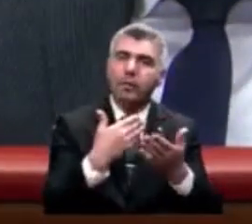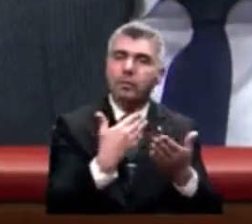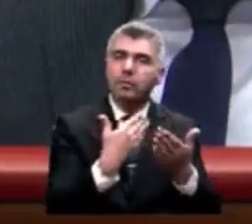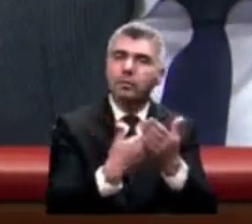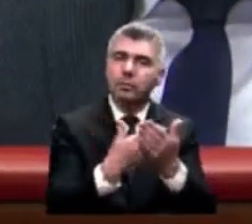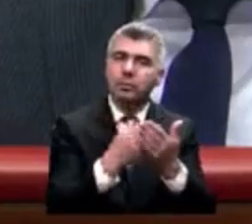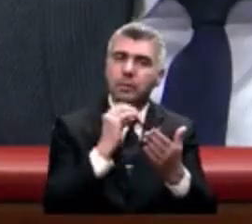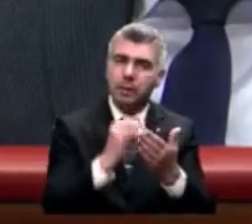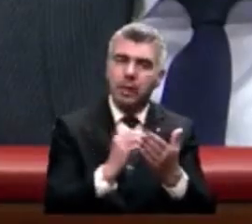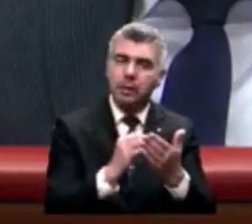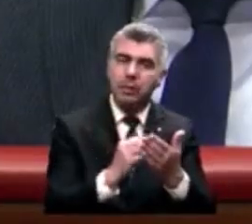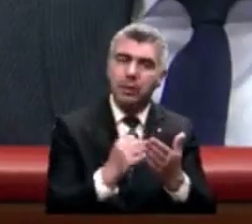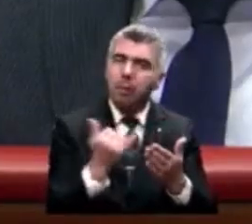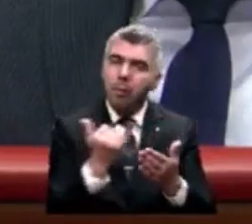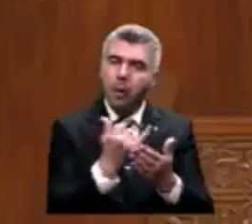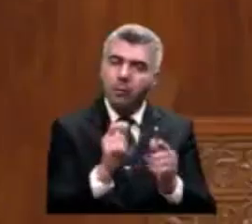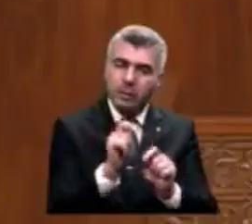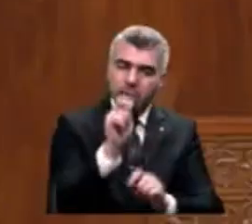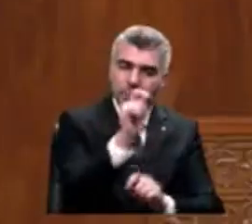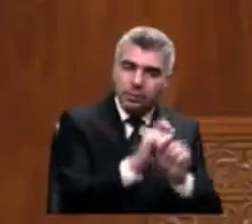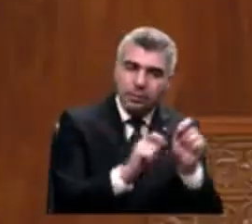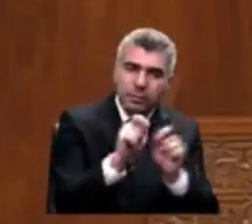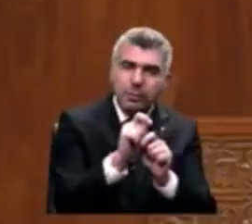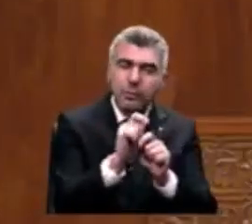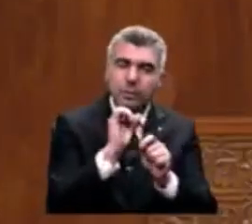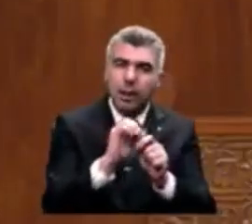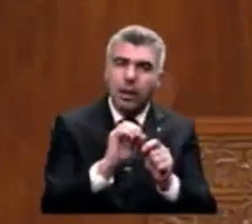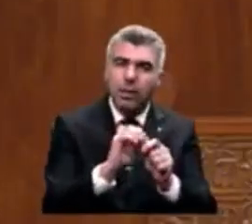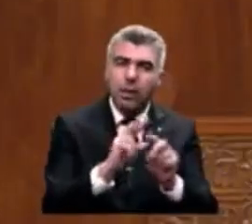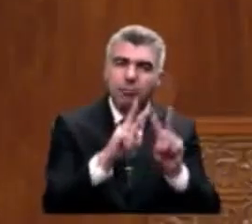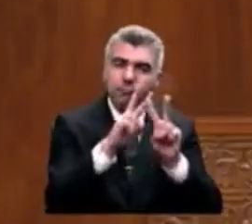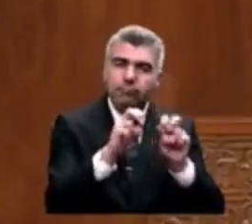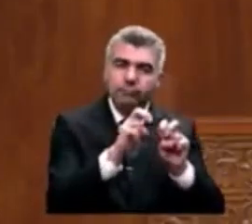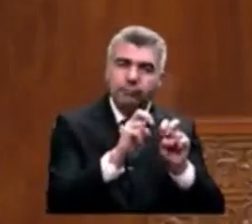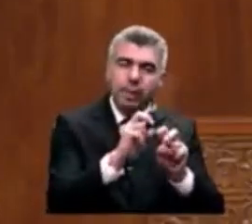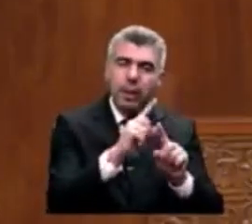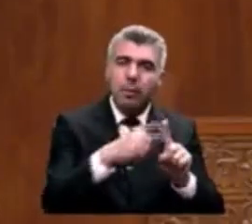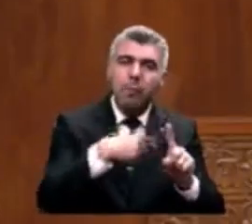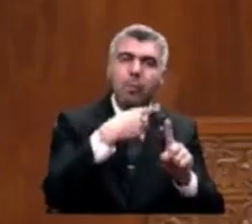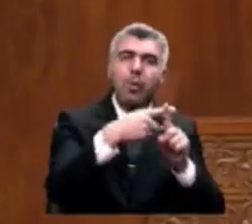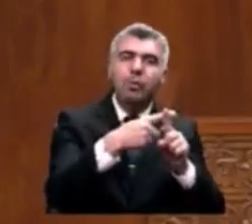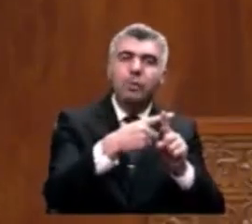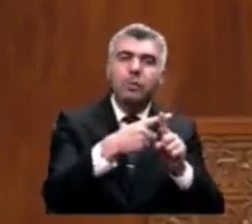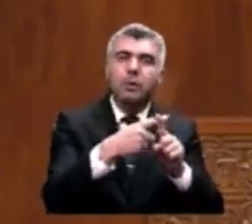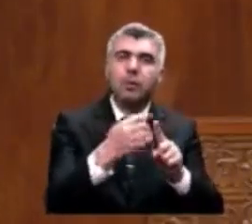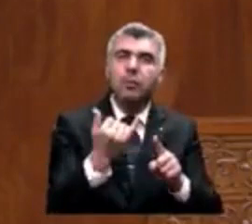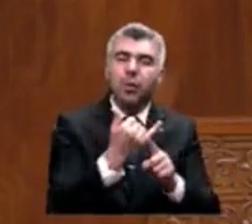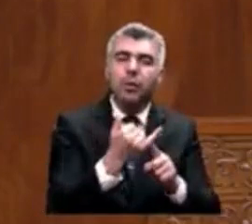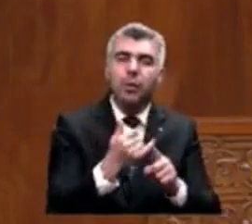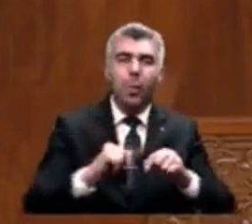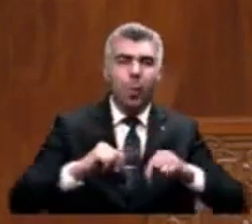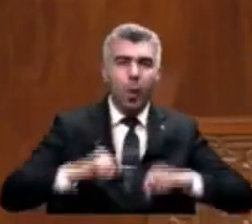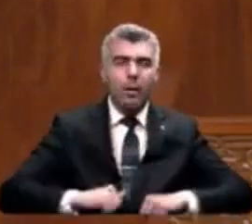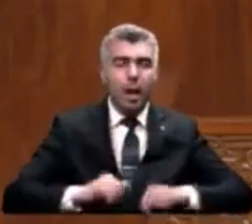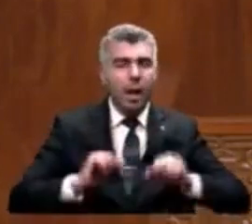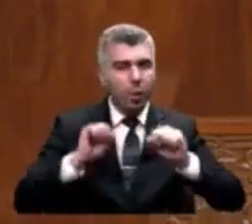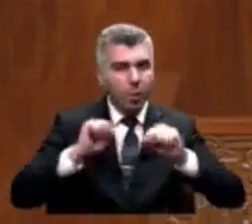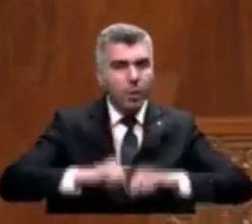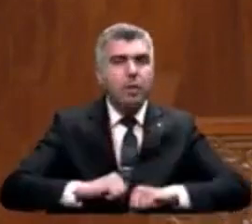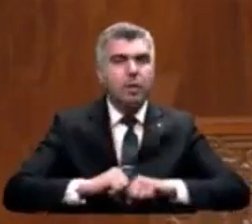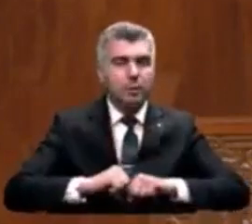اللي هي تحتاج إلى تدقيق وتحتاج إلى ضمانات إضافية، والوزارة مستعدة